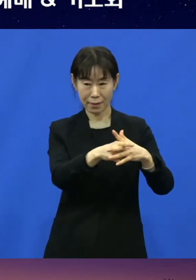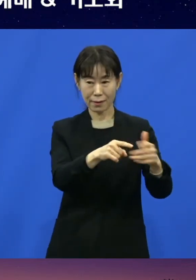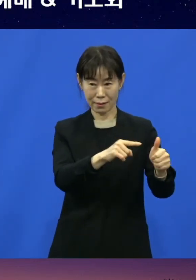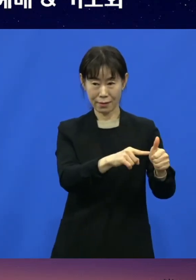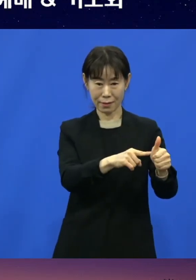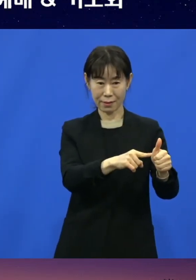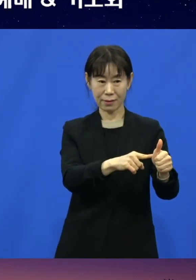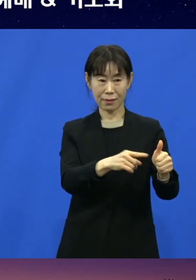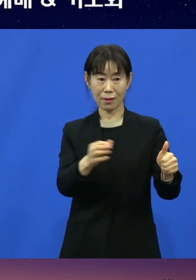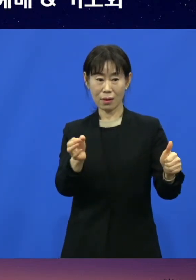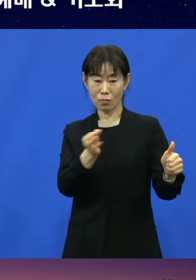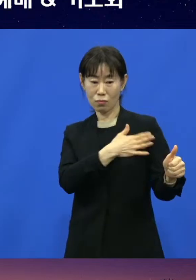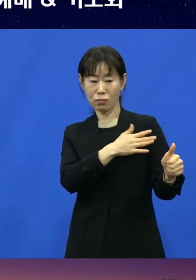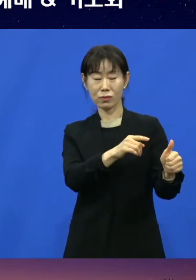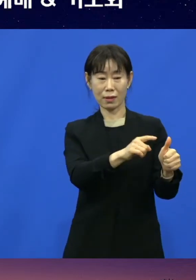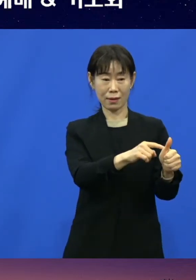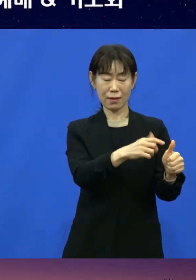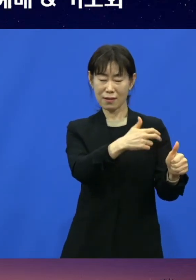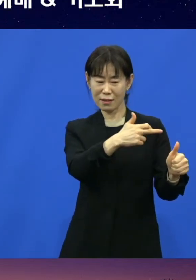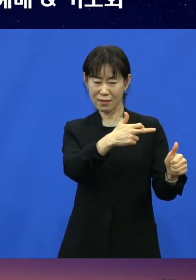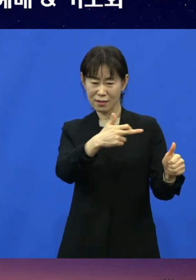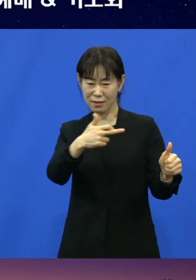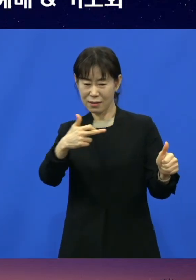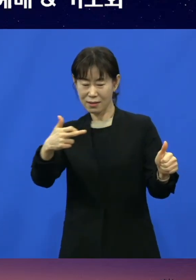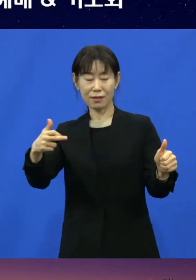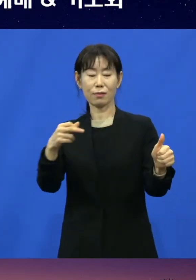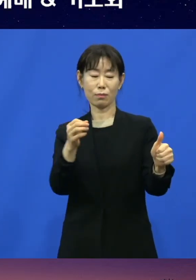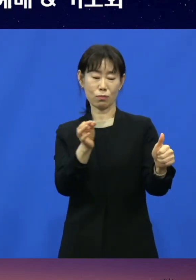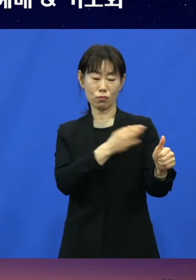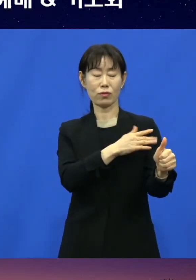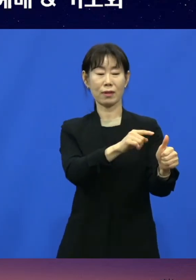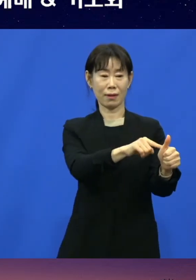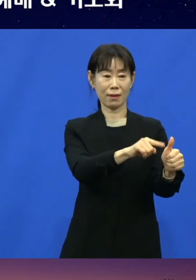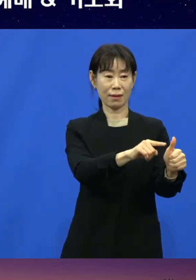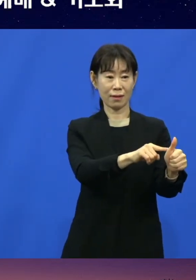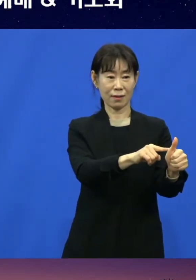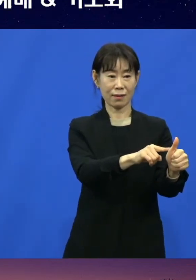반응에 우리가 주목해야 해요. 큰 부자의 힘으로, 큰 부자의 힘으로.